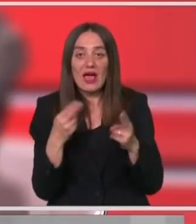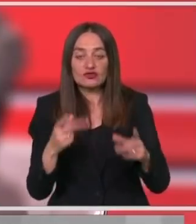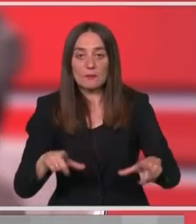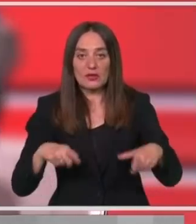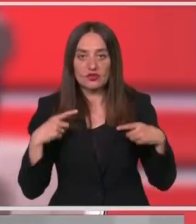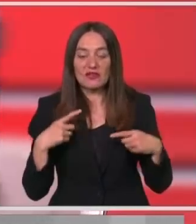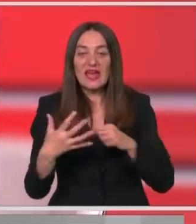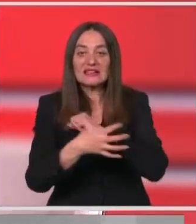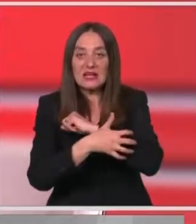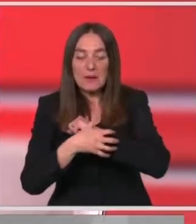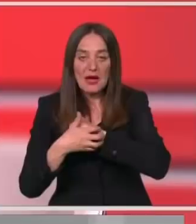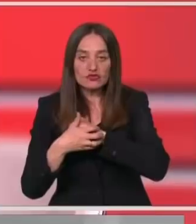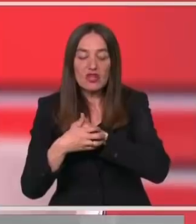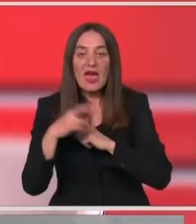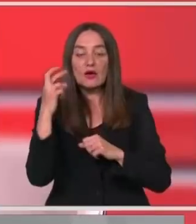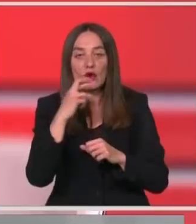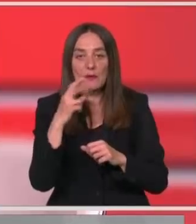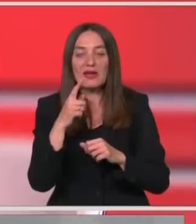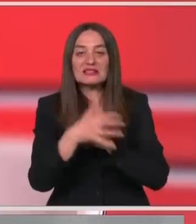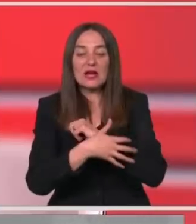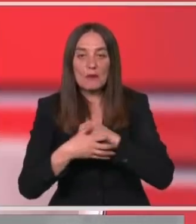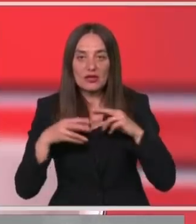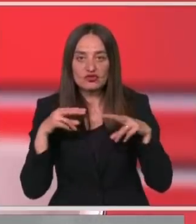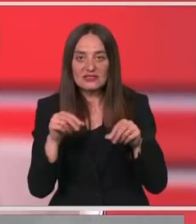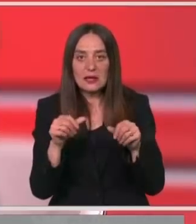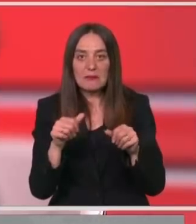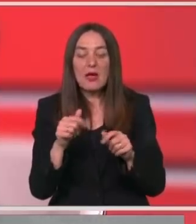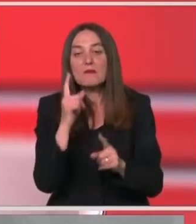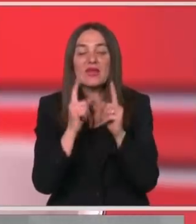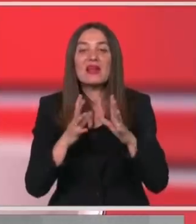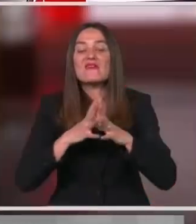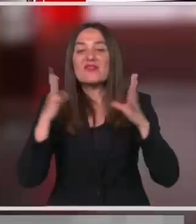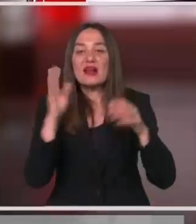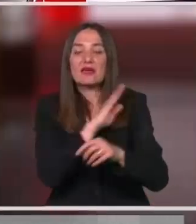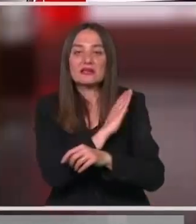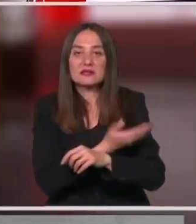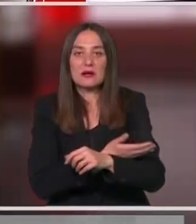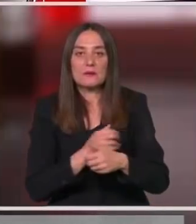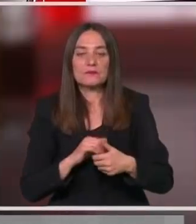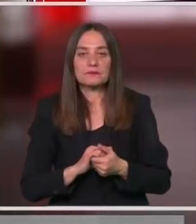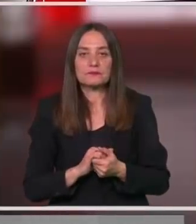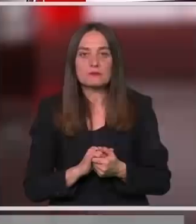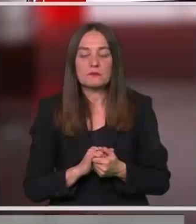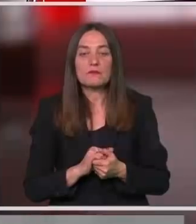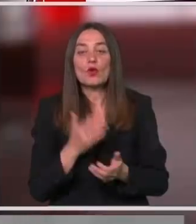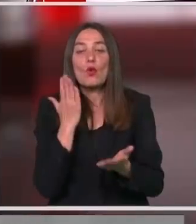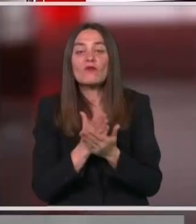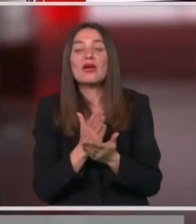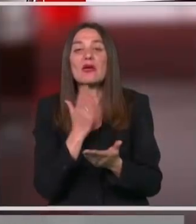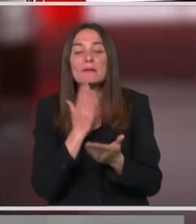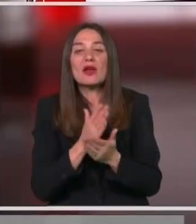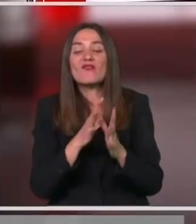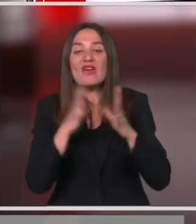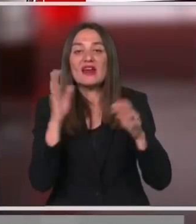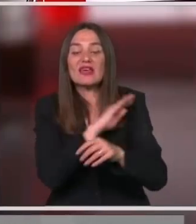preživeti siromašnije ekonomije, siromašnije zemlje ili velike sile? Pa uvijek je bilo da su